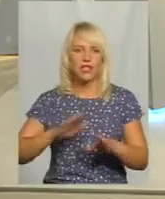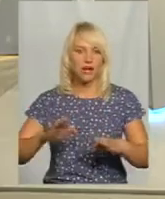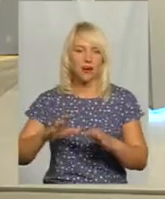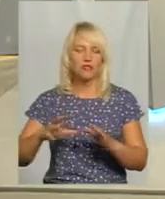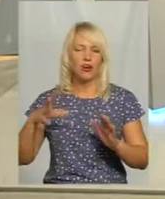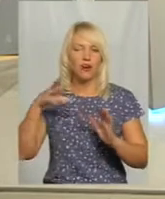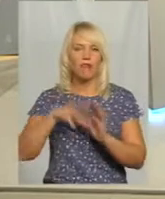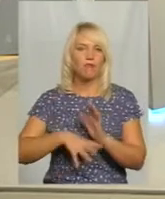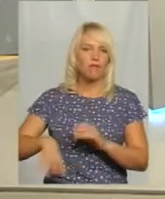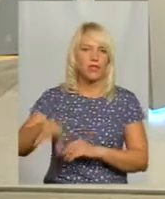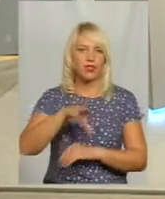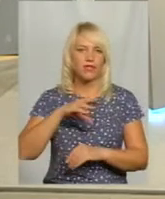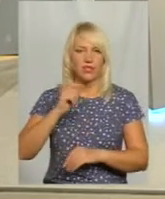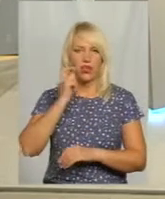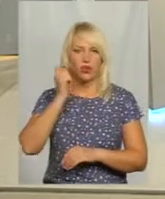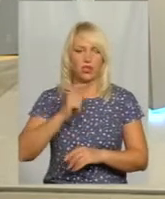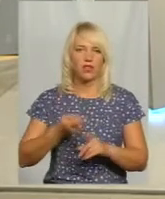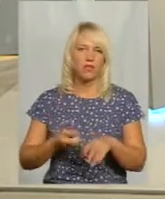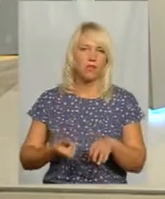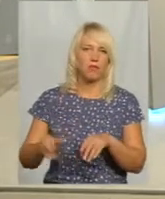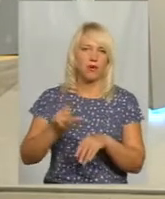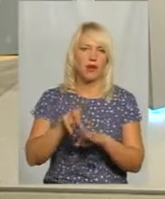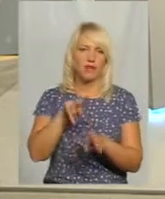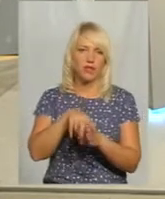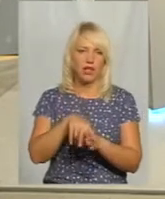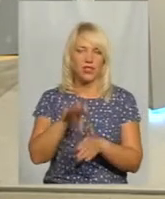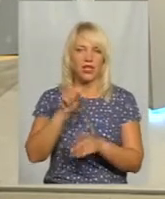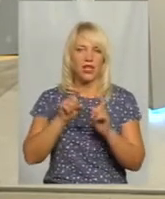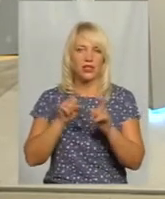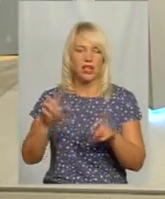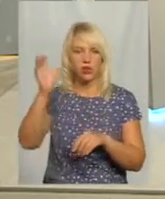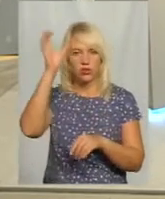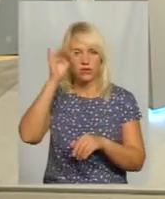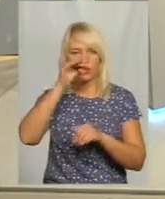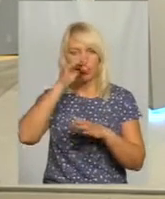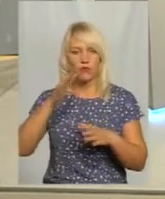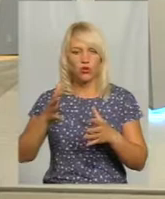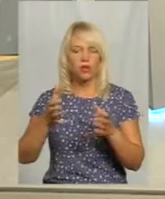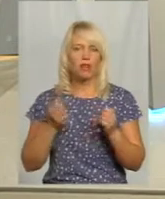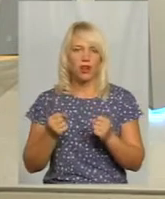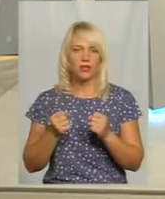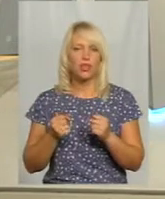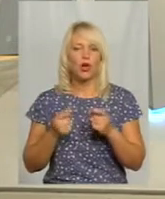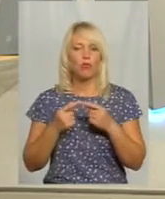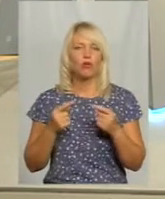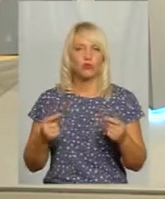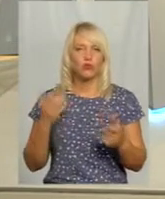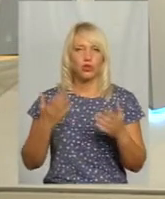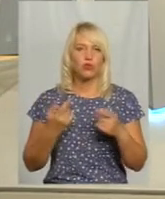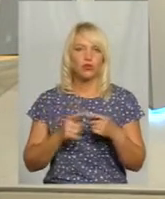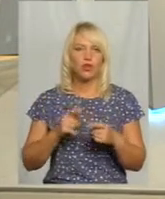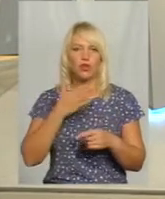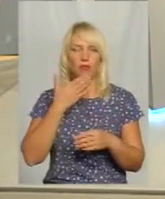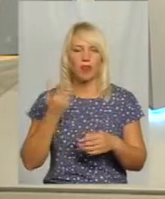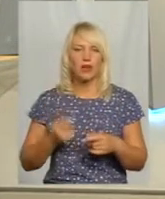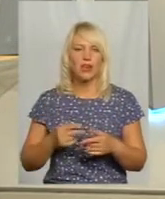всієї України. Так, вони перевантажені. А заклад освіти не може брати продукцію, якщо вона не має